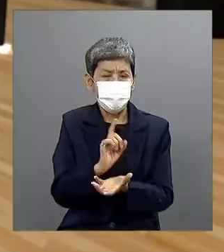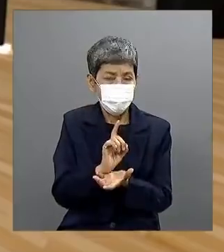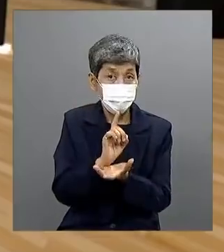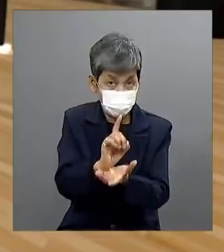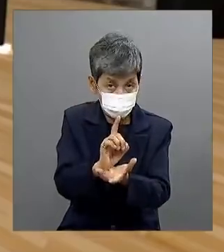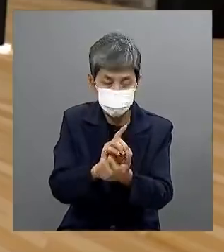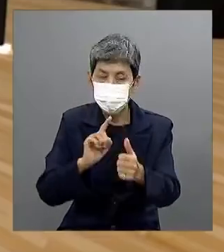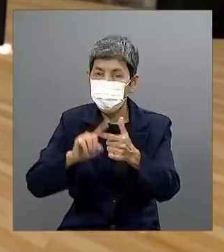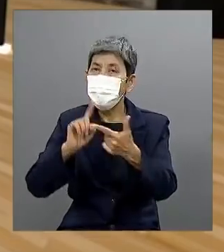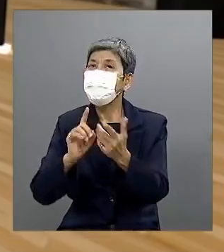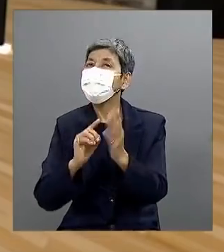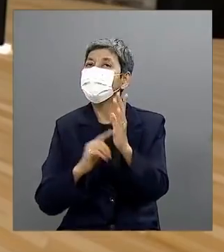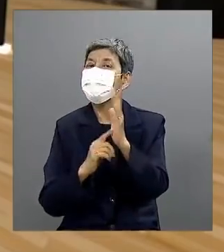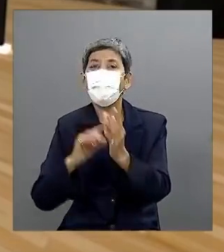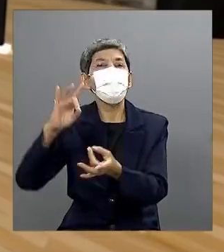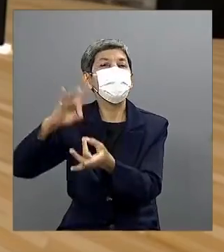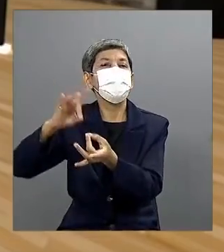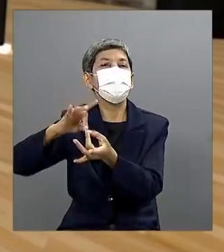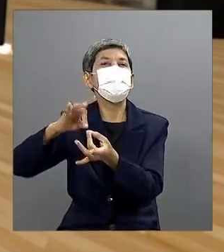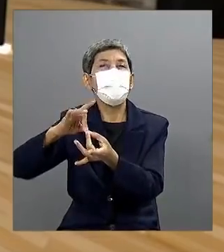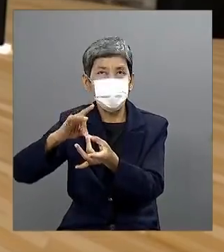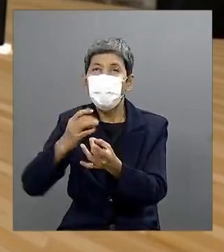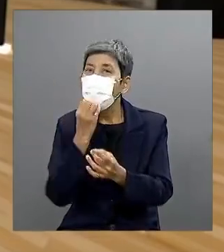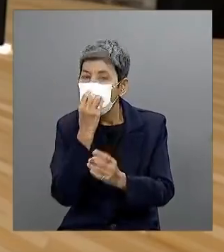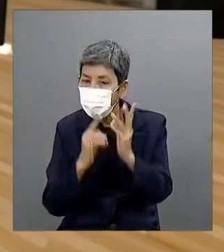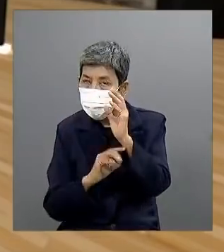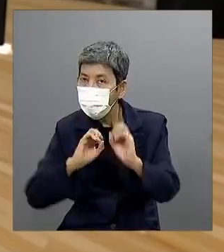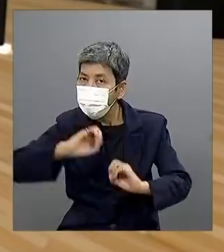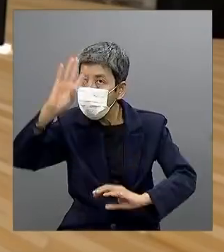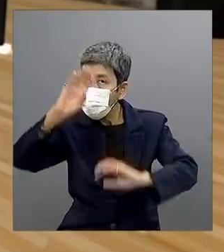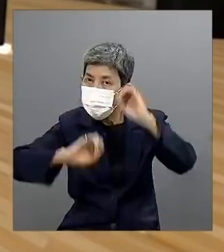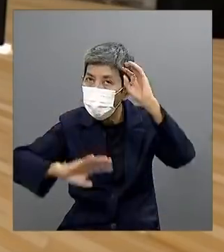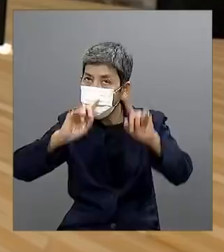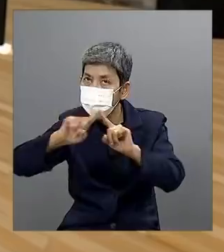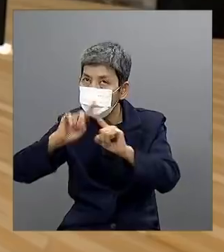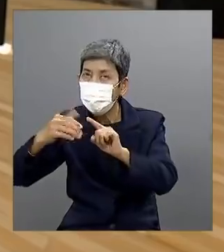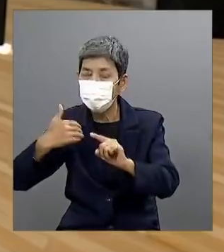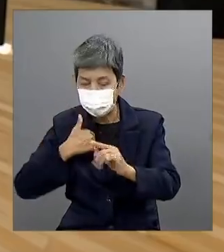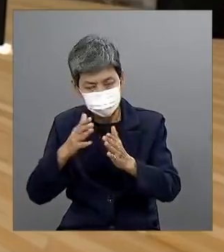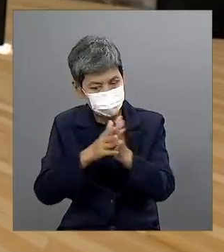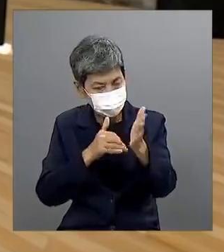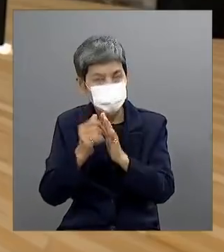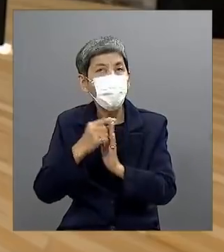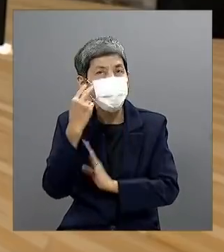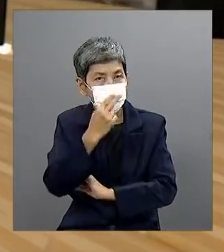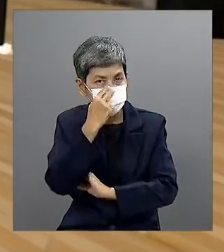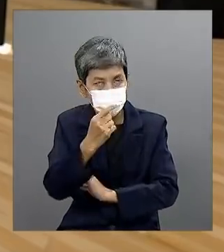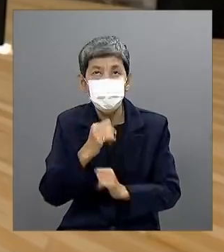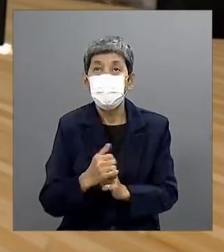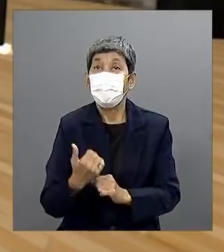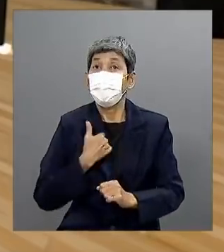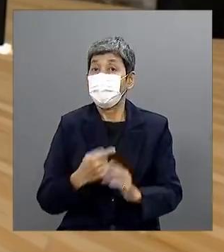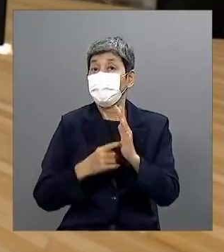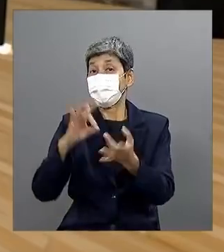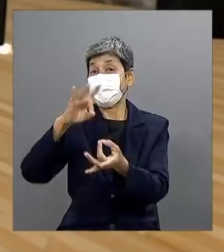เล่นไฟของจังหวัดสุโขทัยนี่ก็มีดอกไม้ไฟนะคะหลากหลายชนิดสร้างสีสันให้กับนักท่องเที่ยวลายสัญญาสุโขทัยเป็นลายด